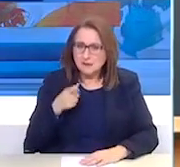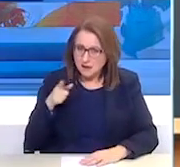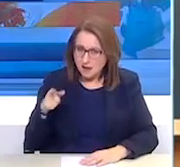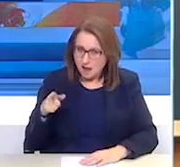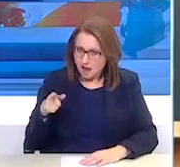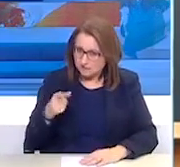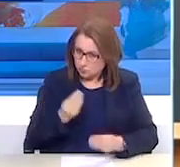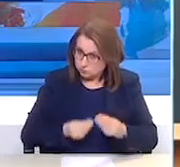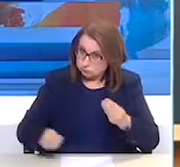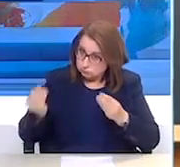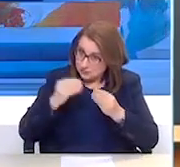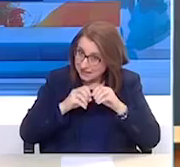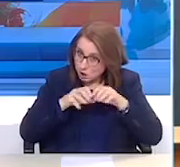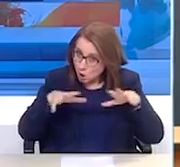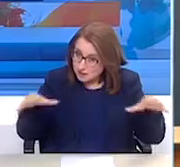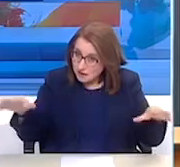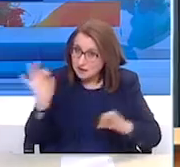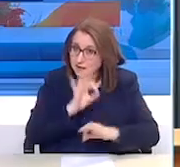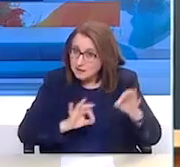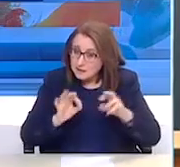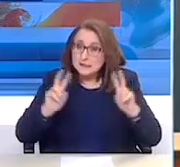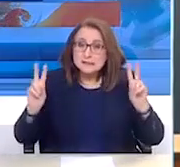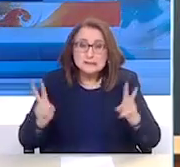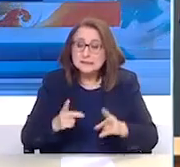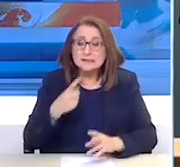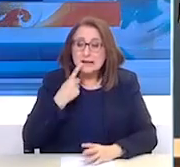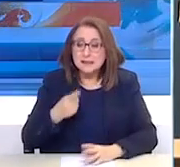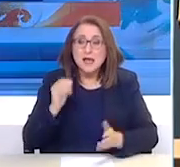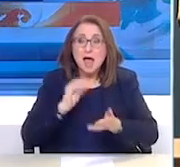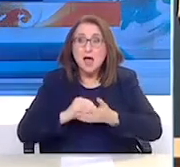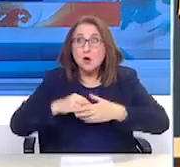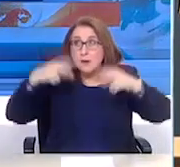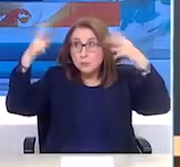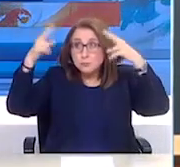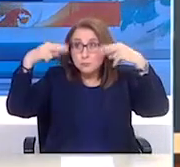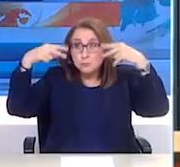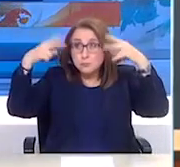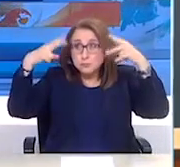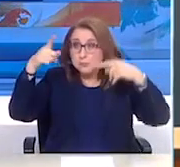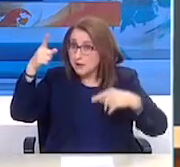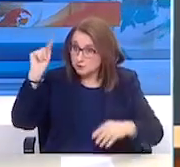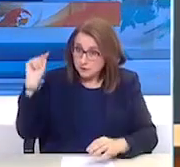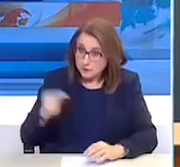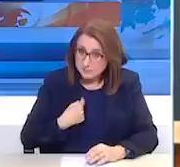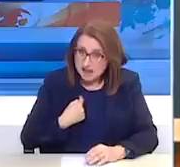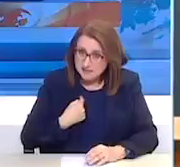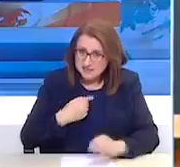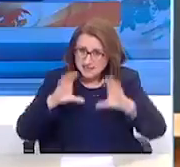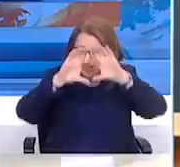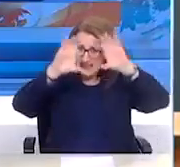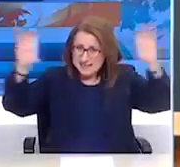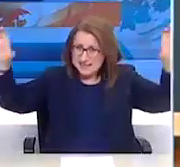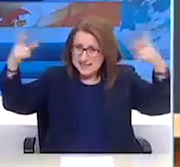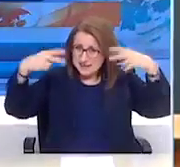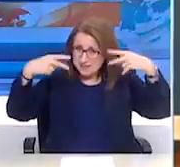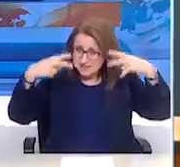την καμπύλη διασποράς του κορονοϊού? Η χρήση κλιματιστικών θα πρέπει να αποφεύγεται ή όχι? Τέλος, πότε θα ξεκινήσει να